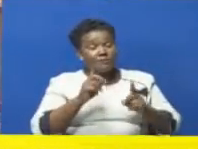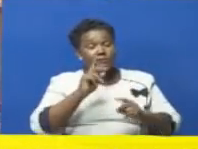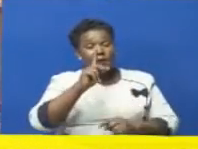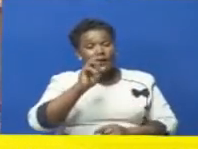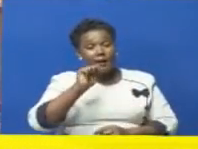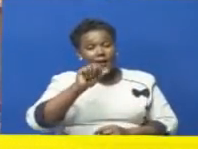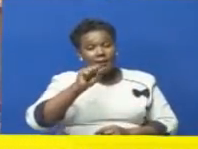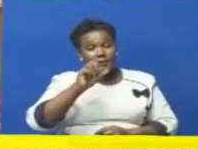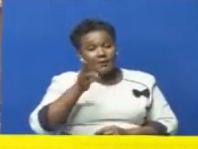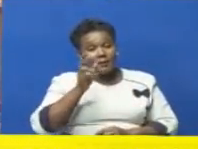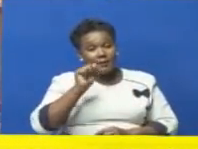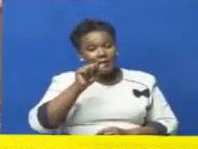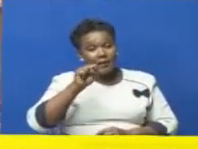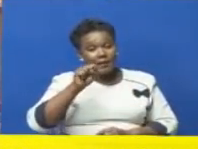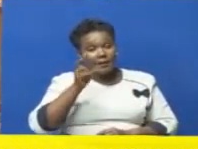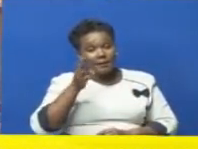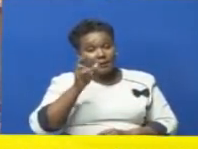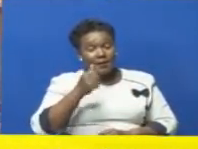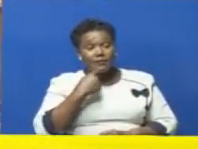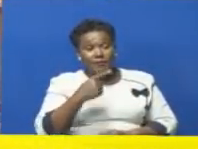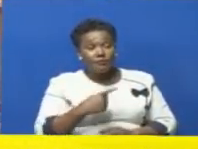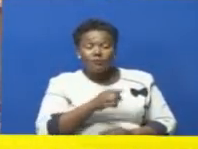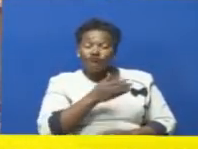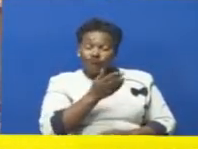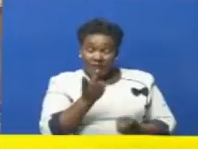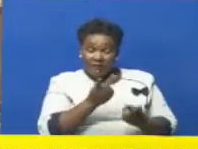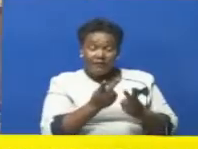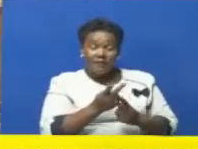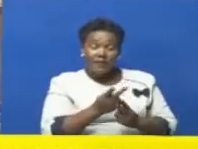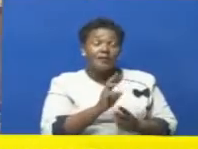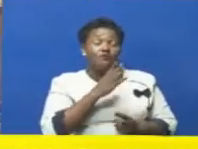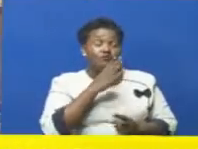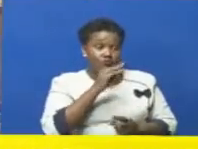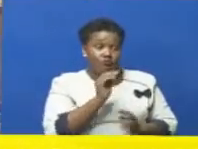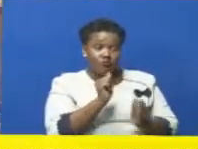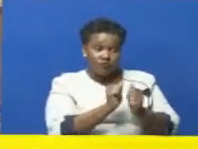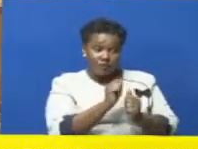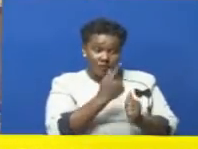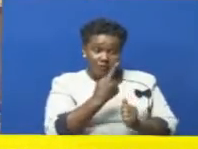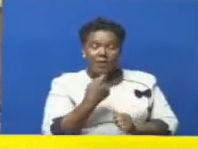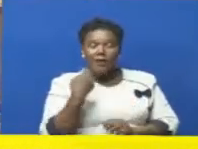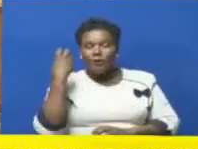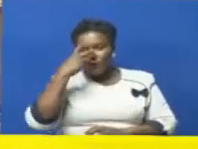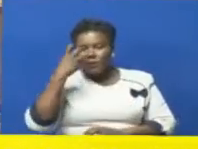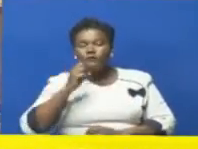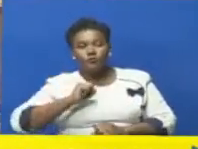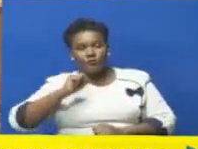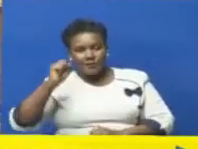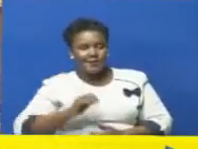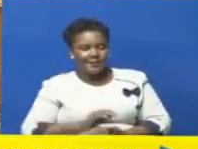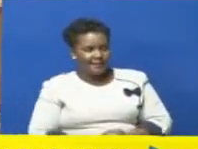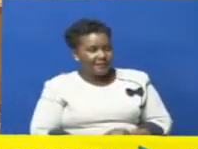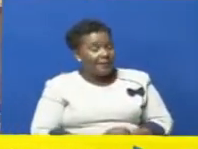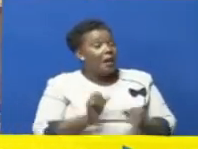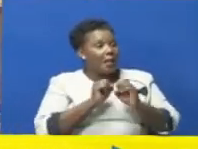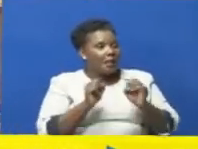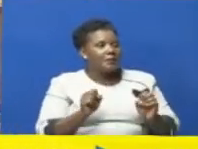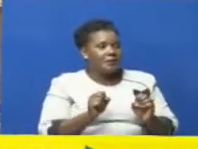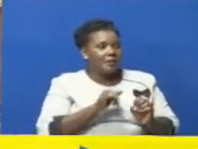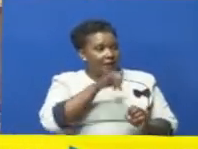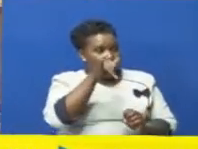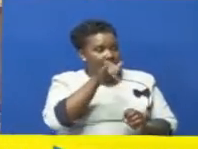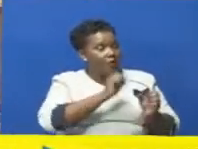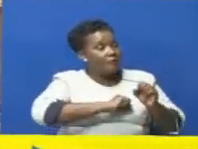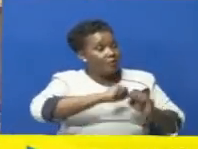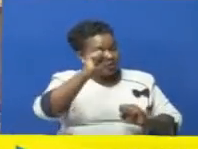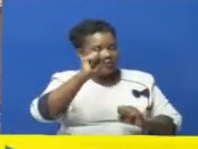uwanjani. Kwa hiyo mechi imemalizika 2-2. Yanga kileleni mwa ligi NBC na mechi ambayo pia inaendelea